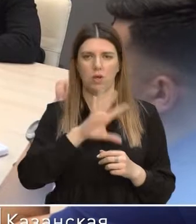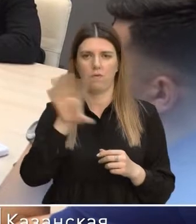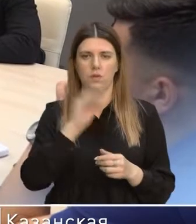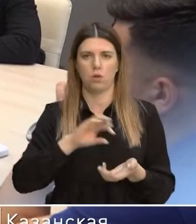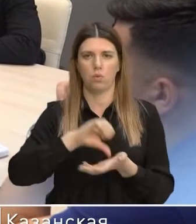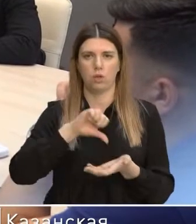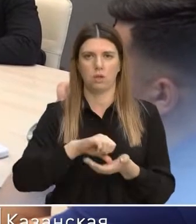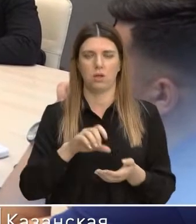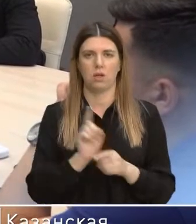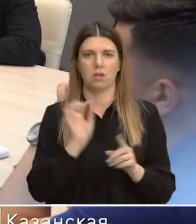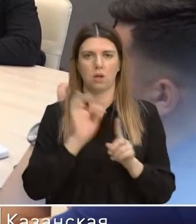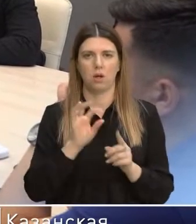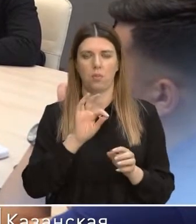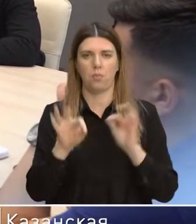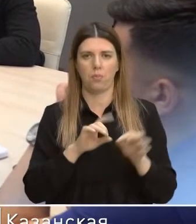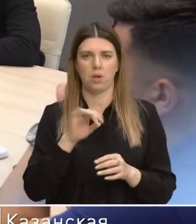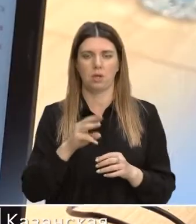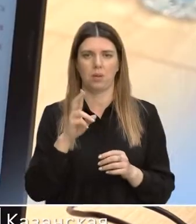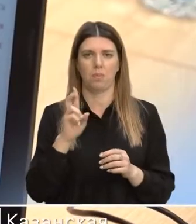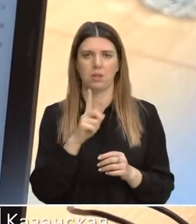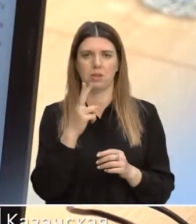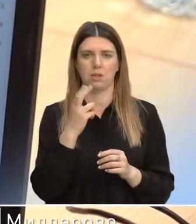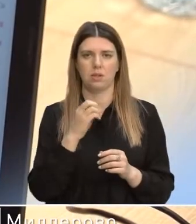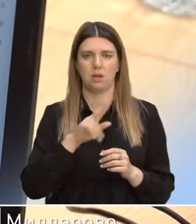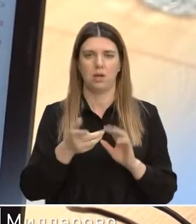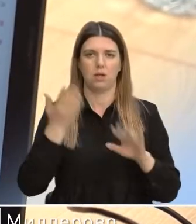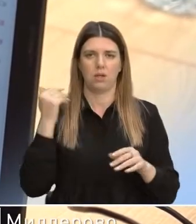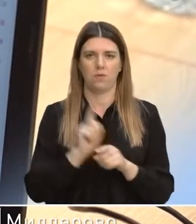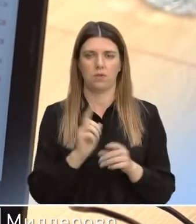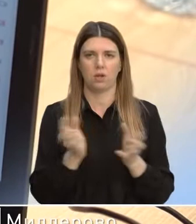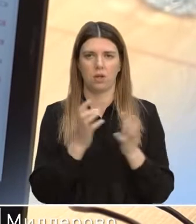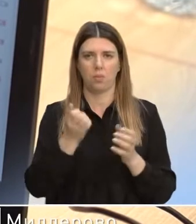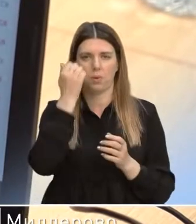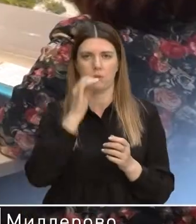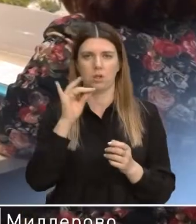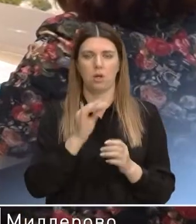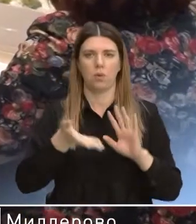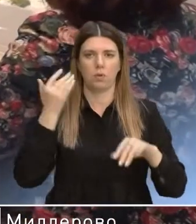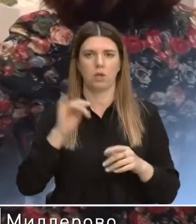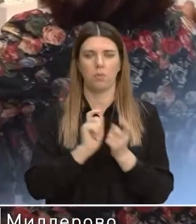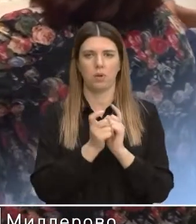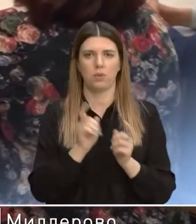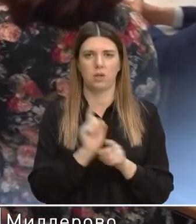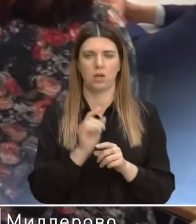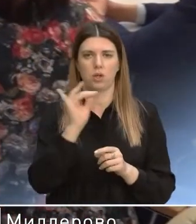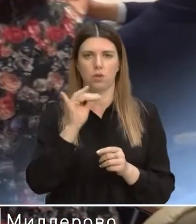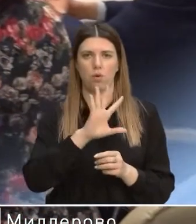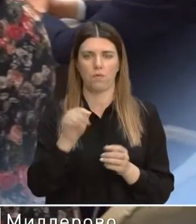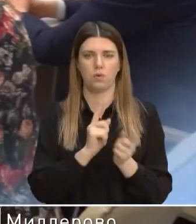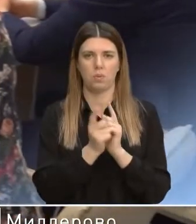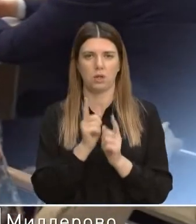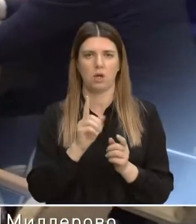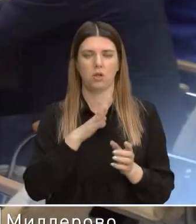обсудили основные цели проекта без срока давности не такие как сохранение исторической памяти им прошлого и борьба с искажением истории